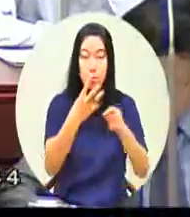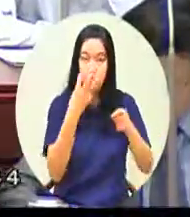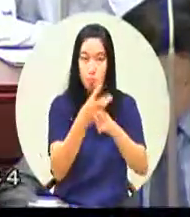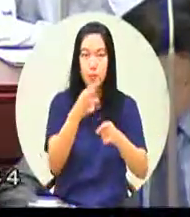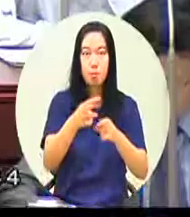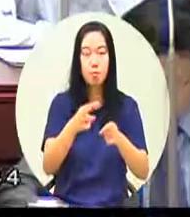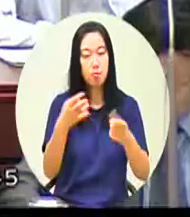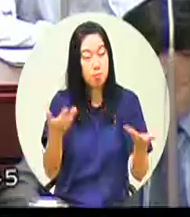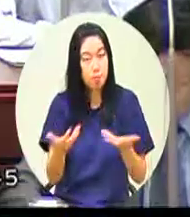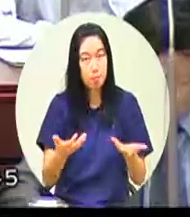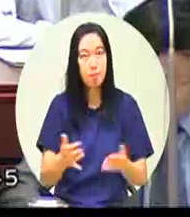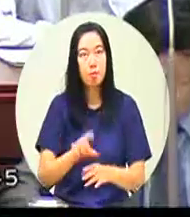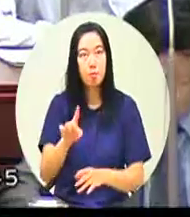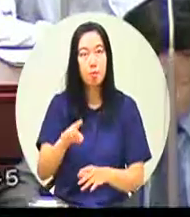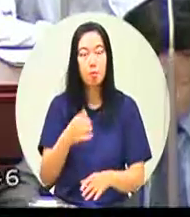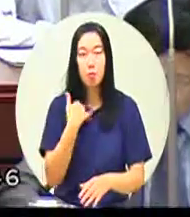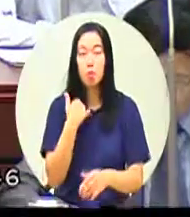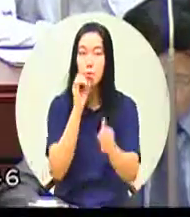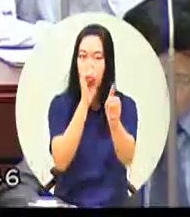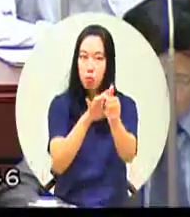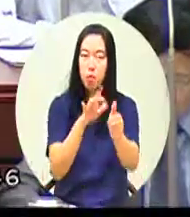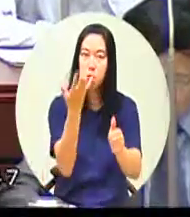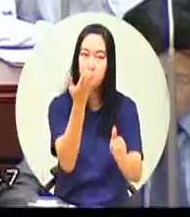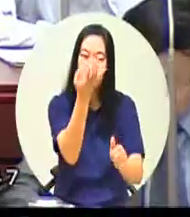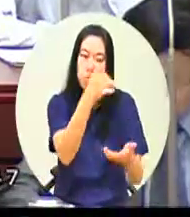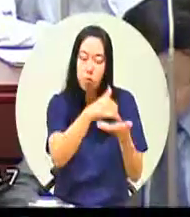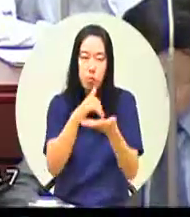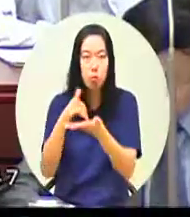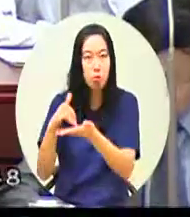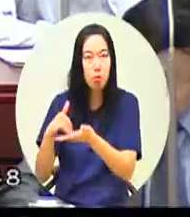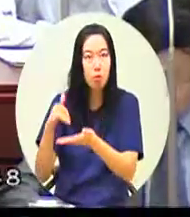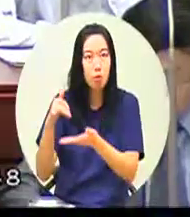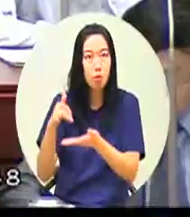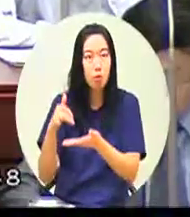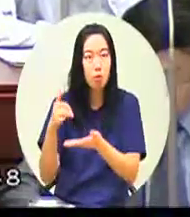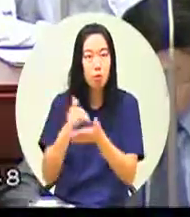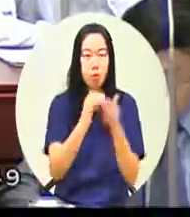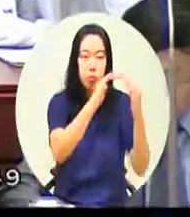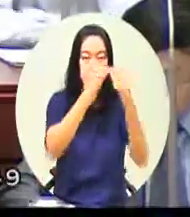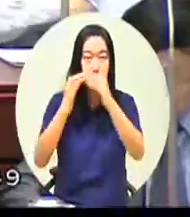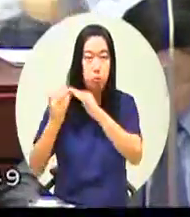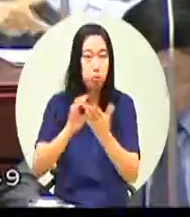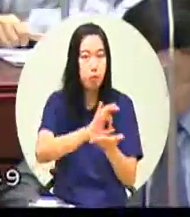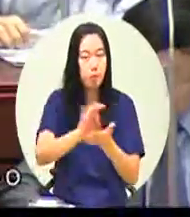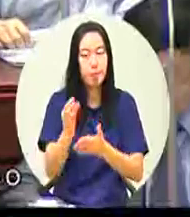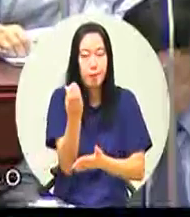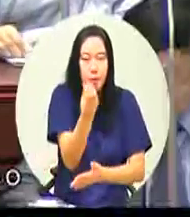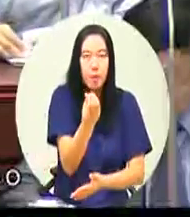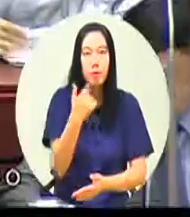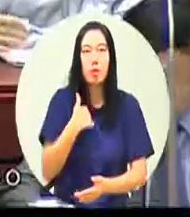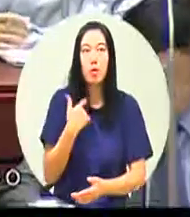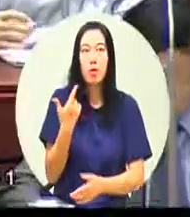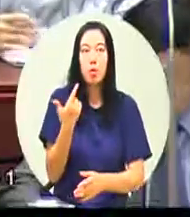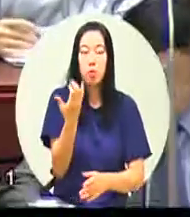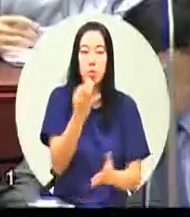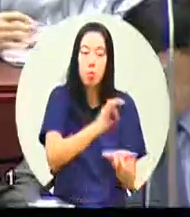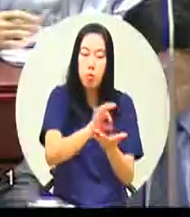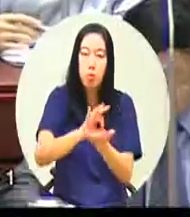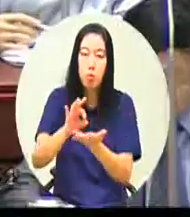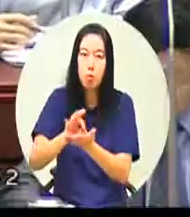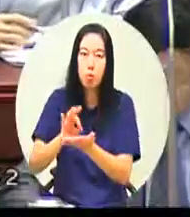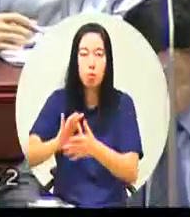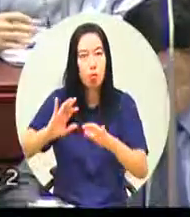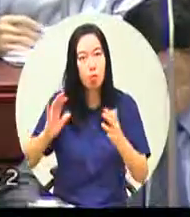哈，这个部分呢，大概我们也大概有估算了一下哈，这用户数较少，但是也经费大概哈也差不多